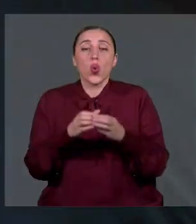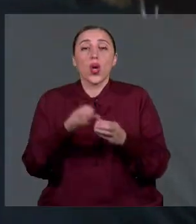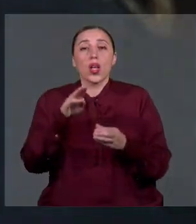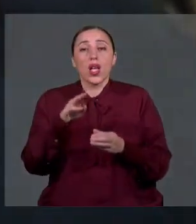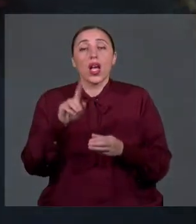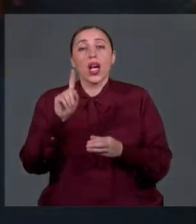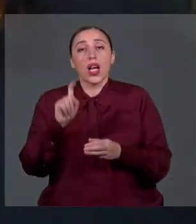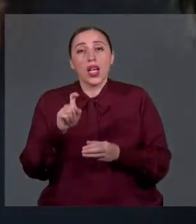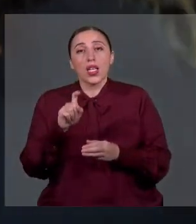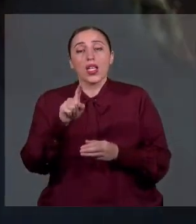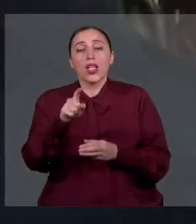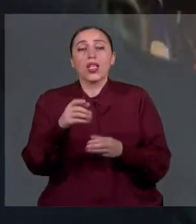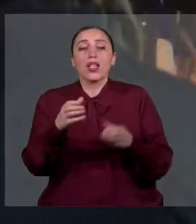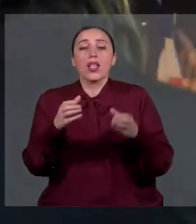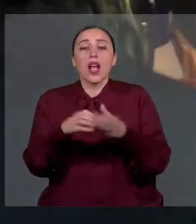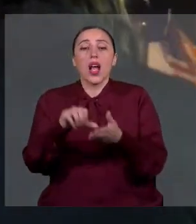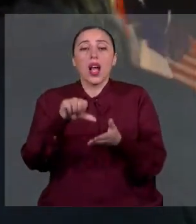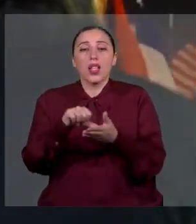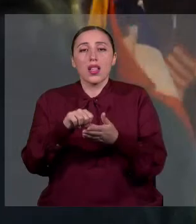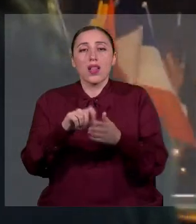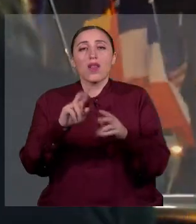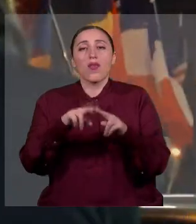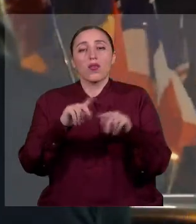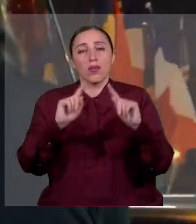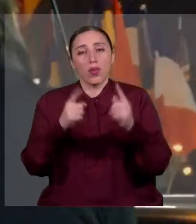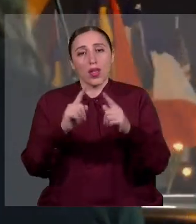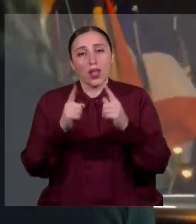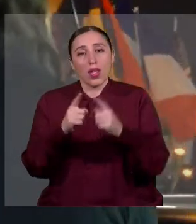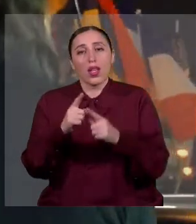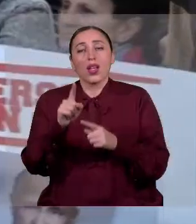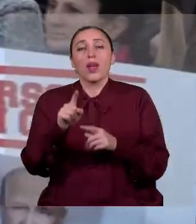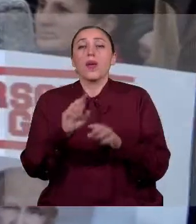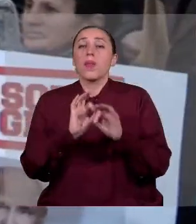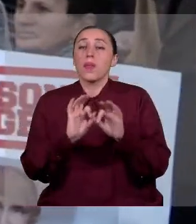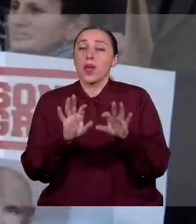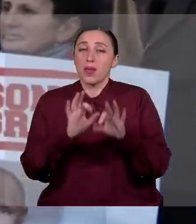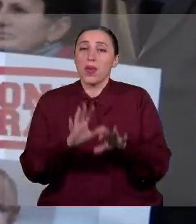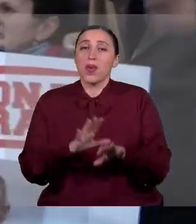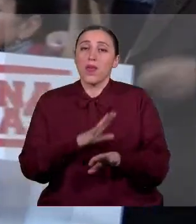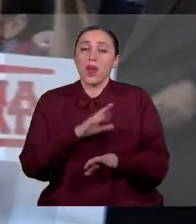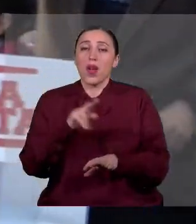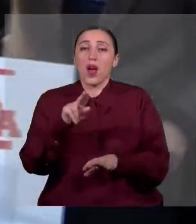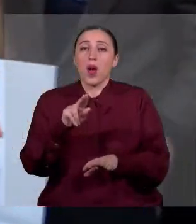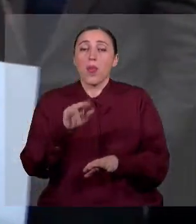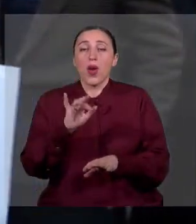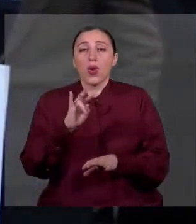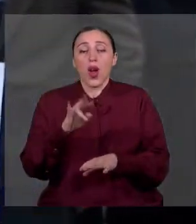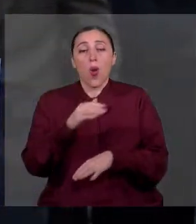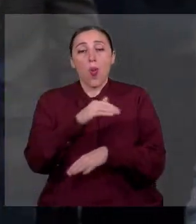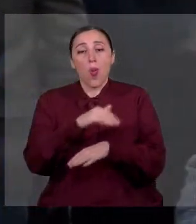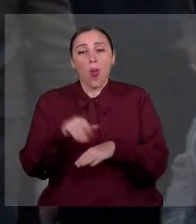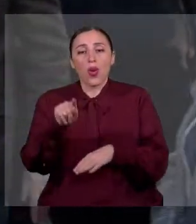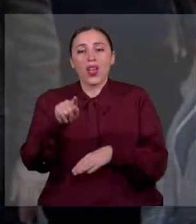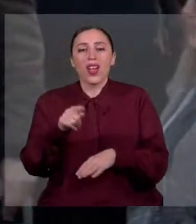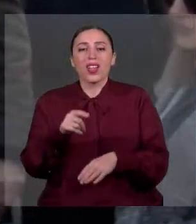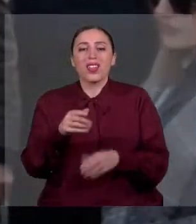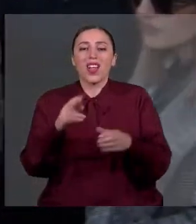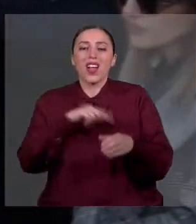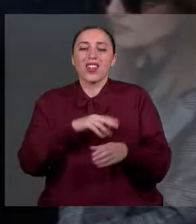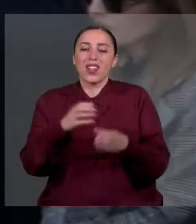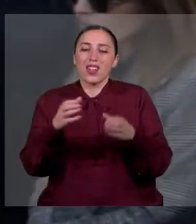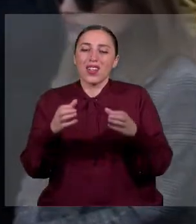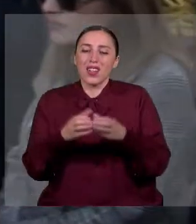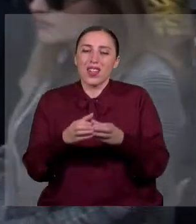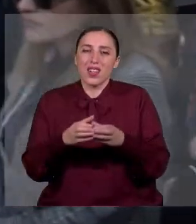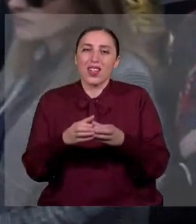նրա կուսակիցները Բերման են ենթարկվել։ Խզմալյանն Ազատությանն ասաց, որ Պարոնյան փողոցից իրենց գրասենյակից պաստառներով